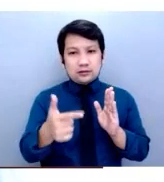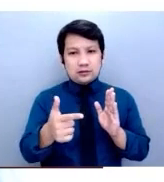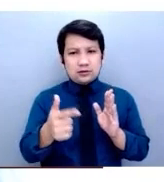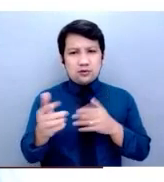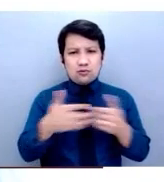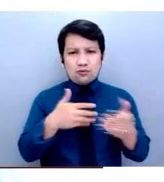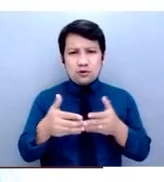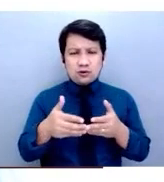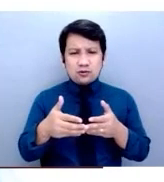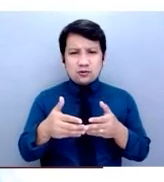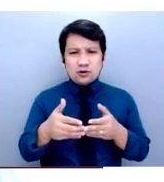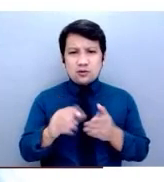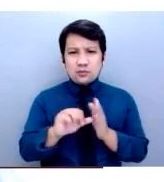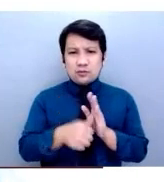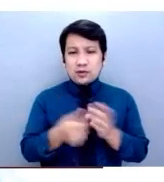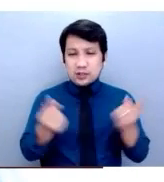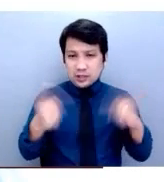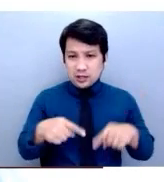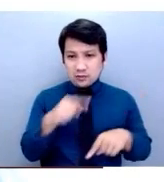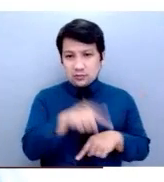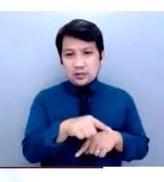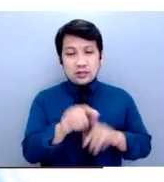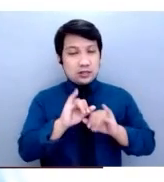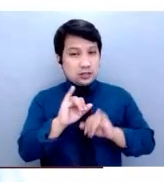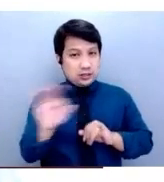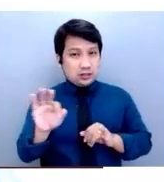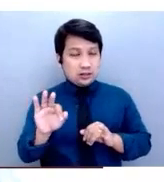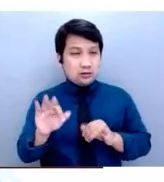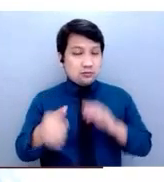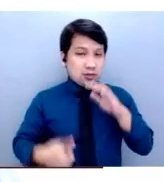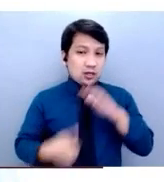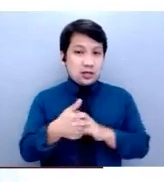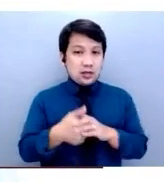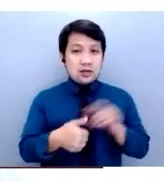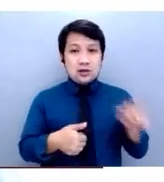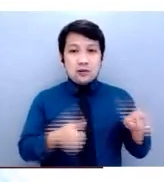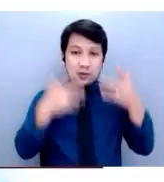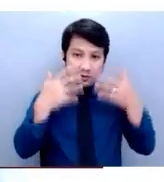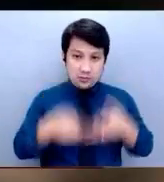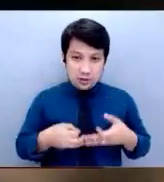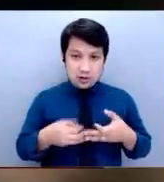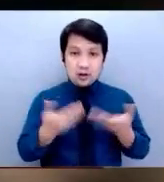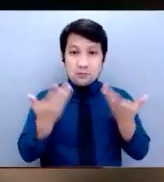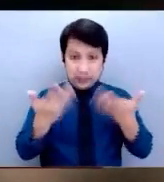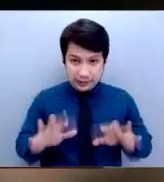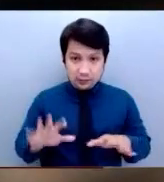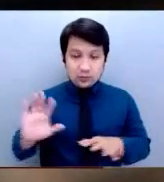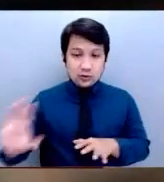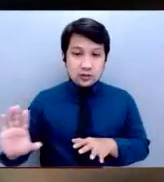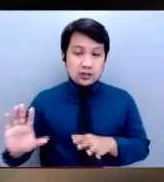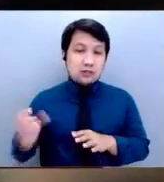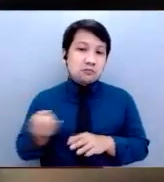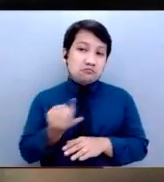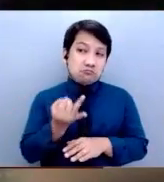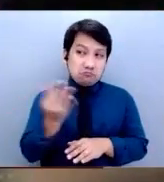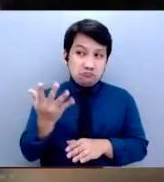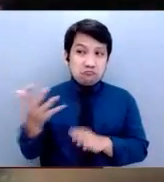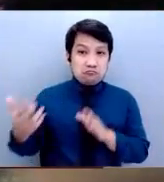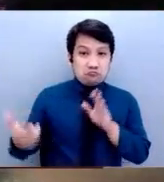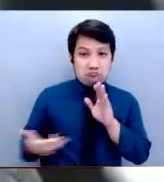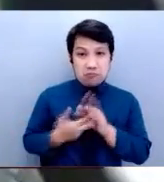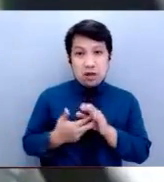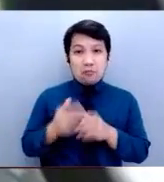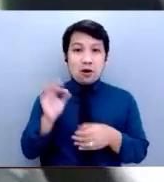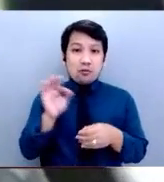anong magiging implication nun. Okay. Kung sakaling nilabas yung desisyon after mabibilang ba yon as a vote